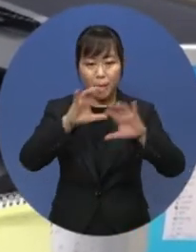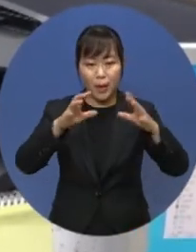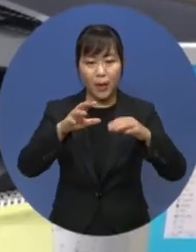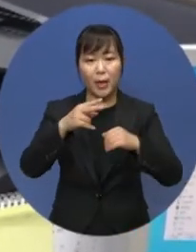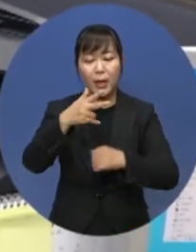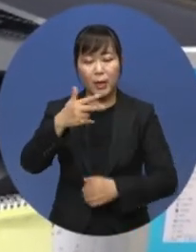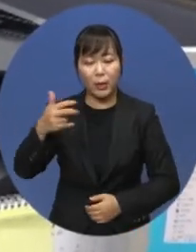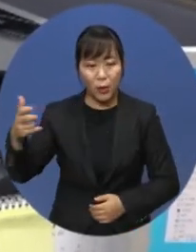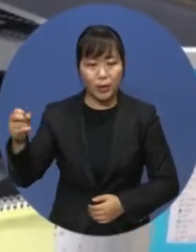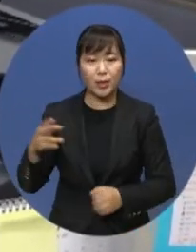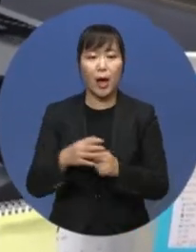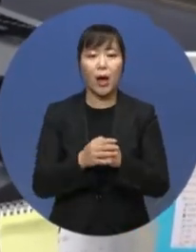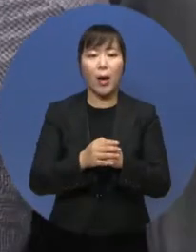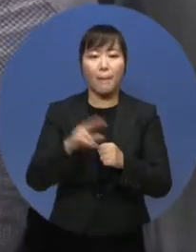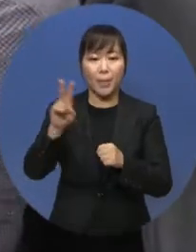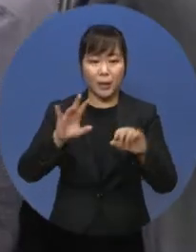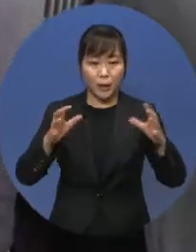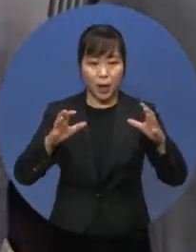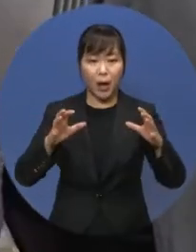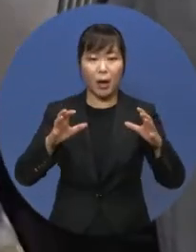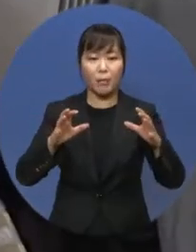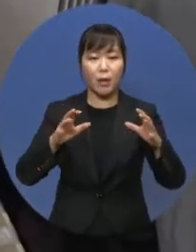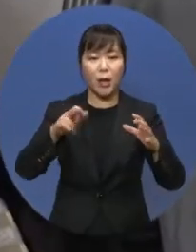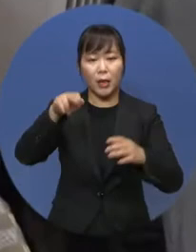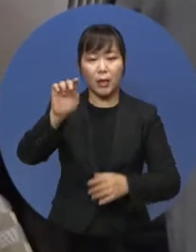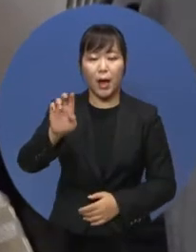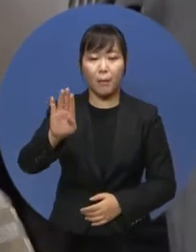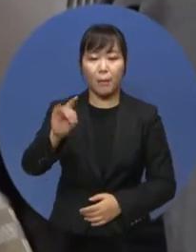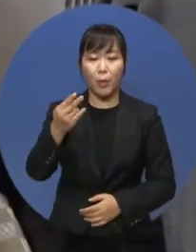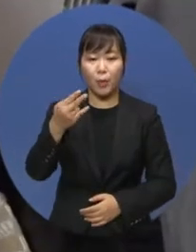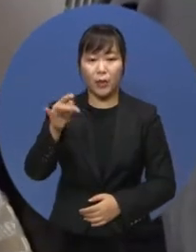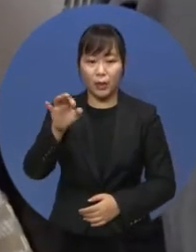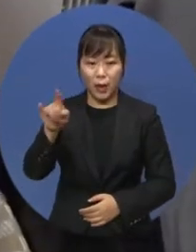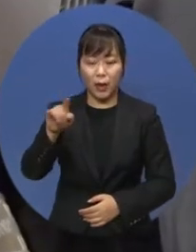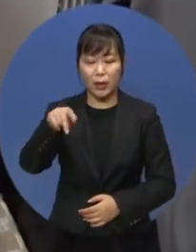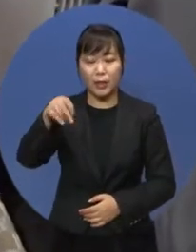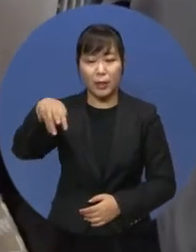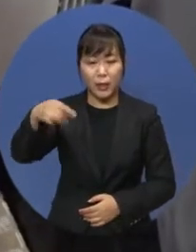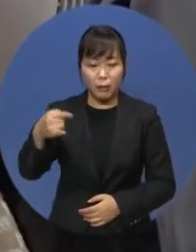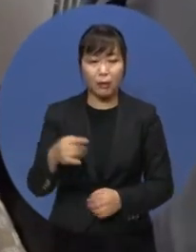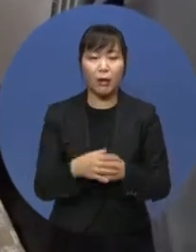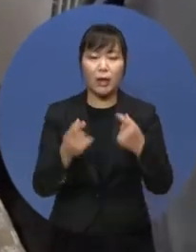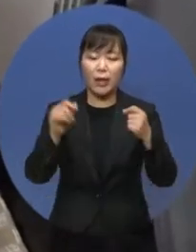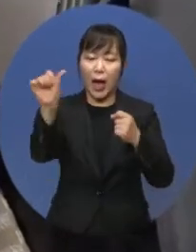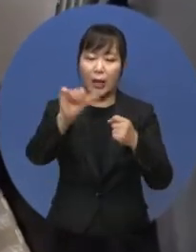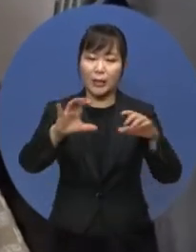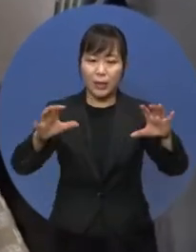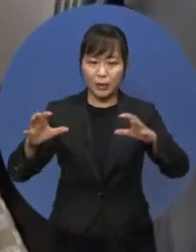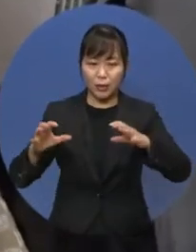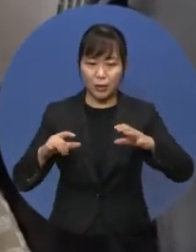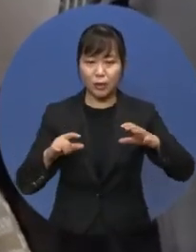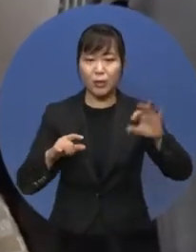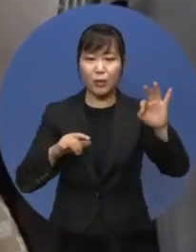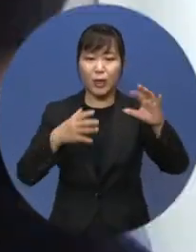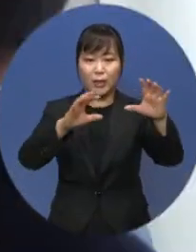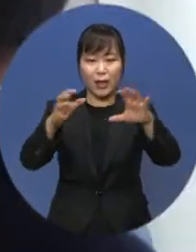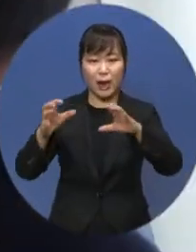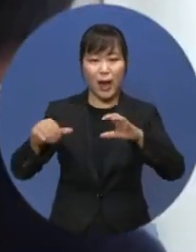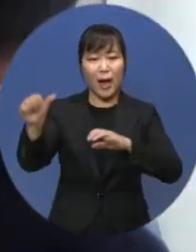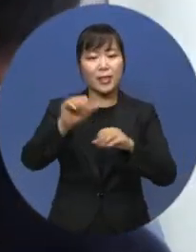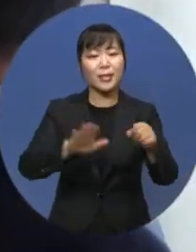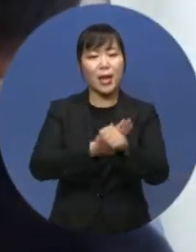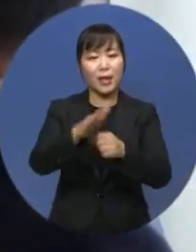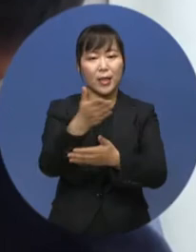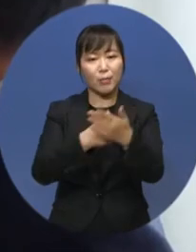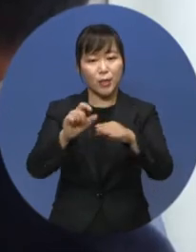인도네시아, 베트남, 캄보디아, 키르기스스탄 등 아시아 10개 나라에 아시아 사랑 나눔 지부를